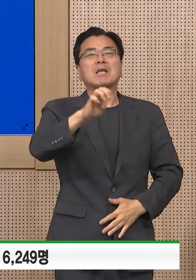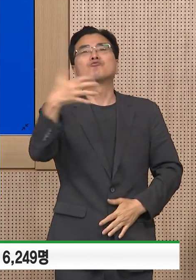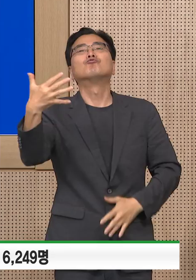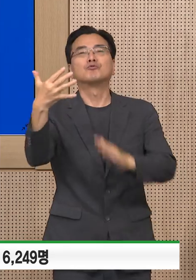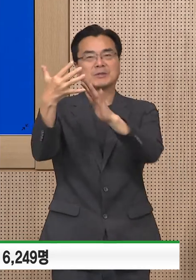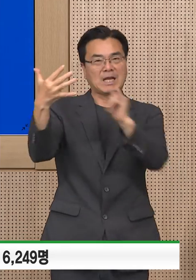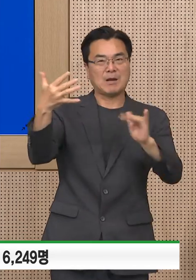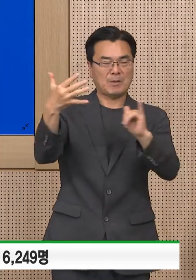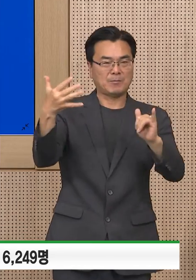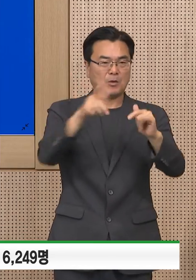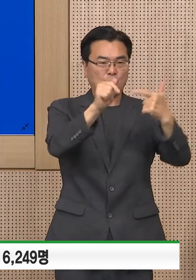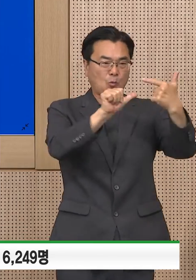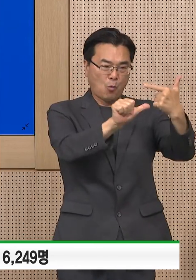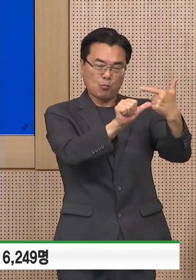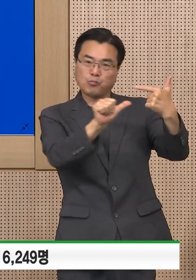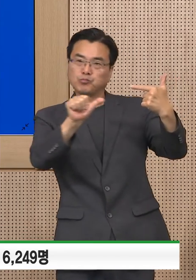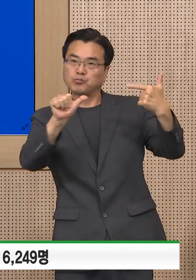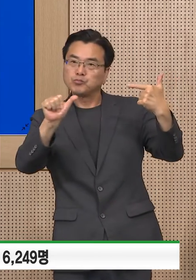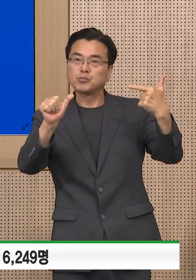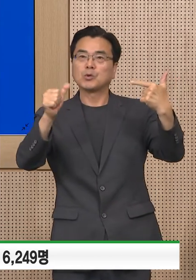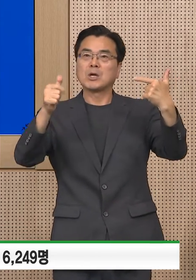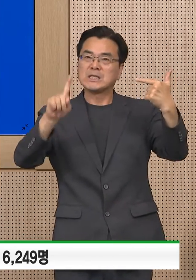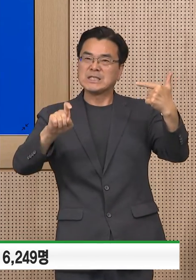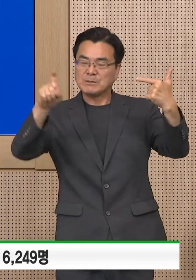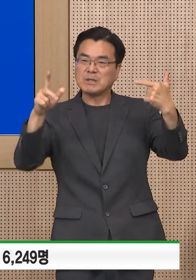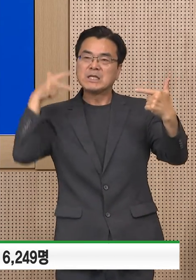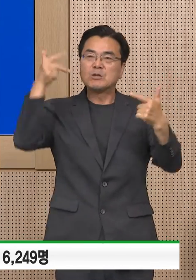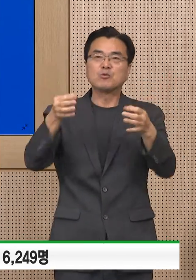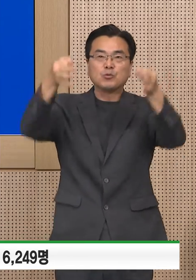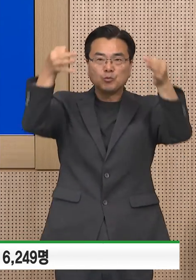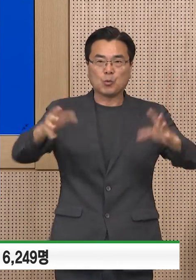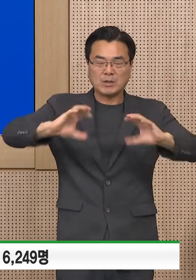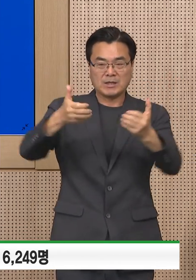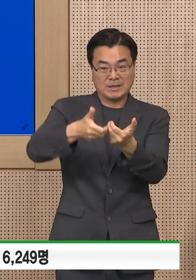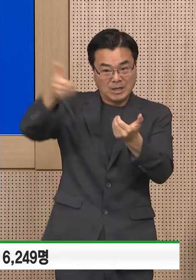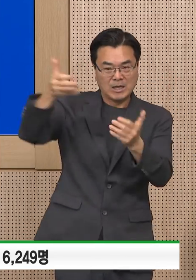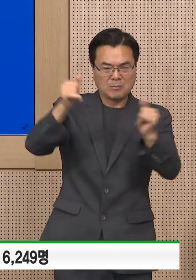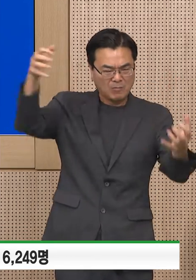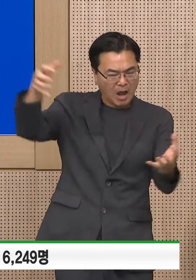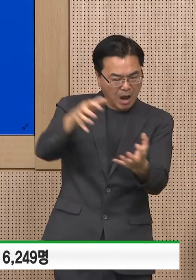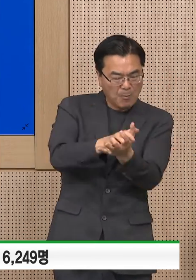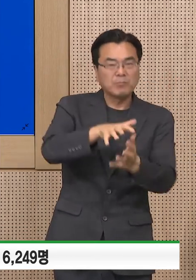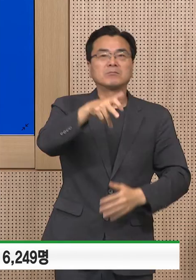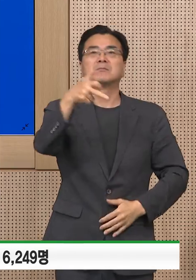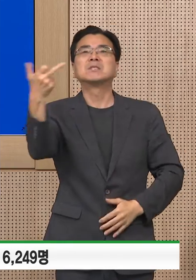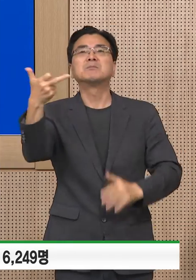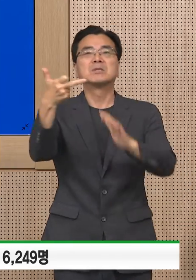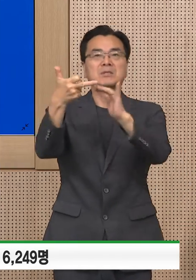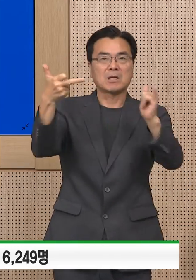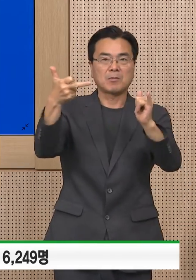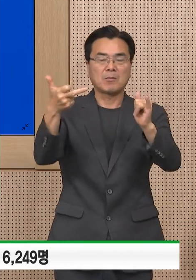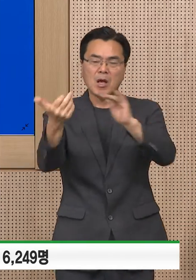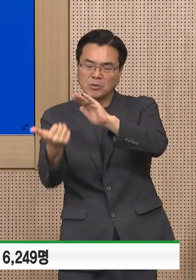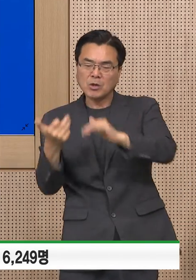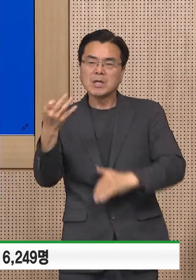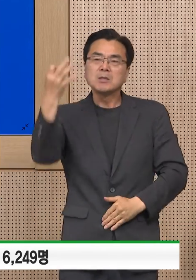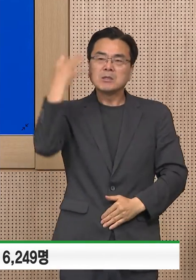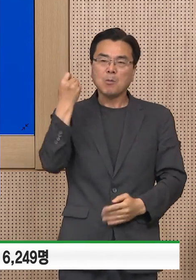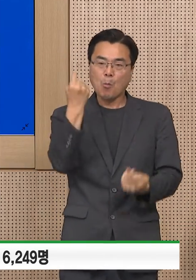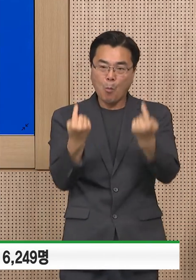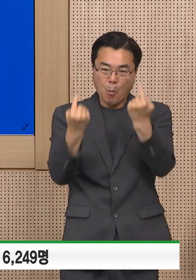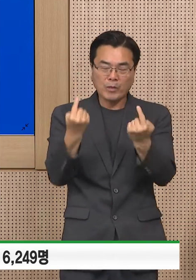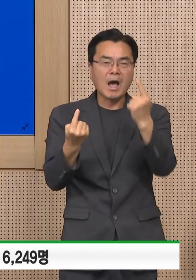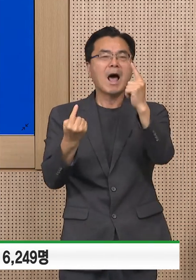6,249명입니다. 6월 5일부터 6월 11일까지 한 주간 발생한 도내 사망자는 17명으로 전주 18명 대비